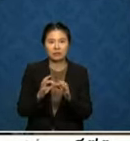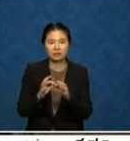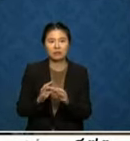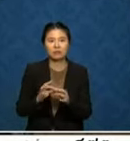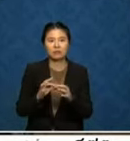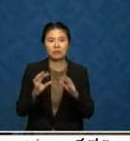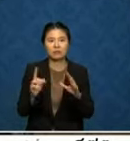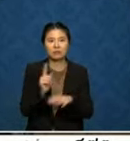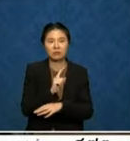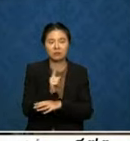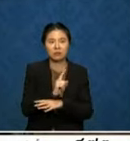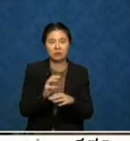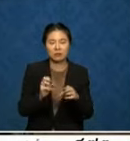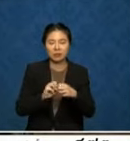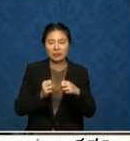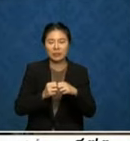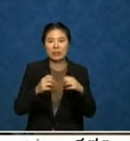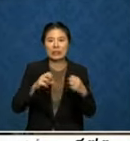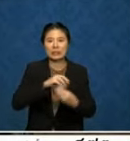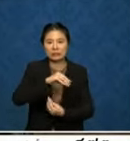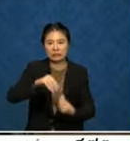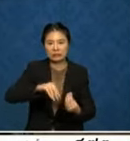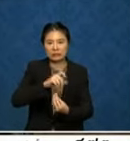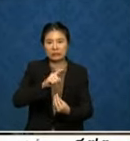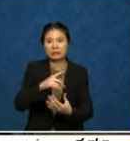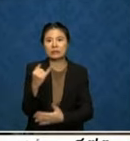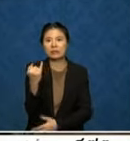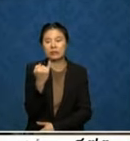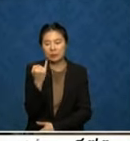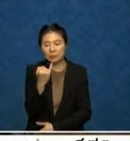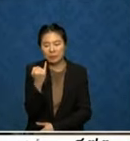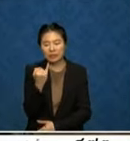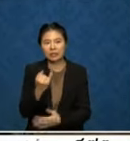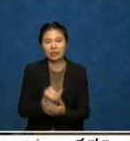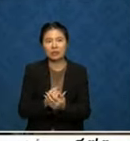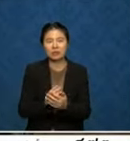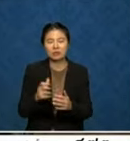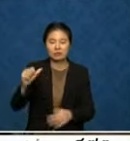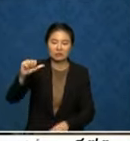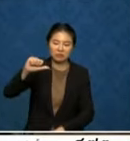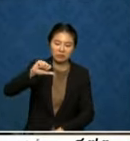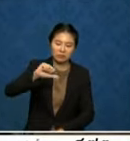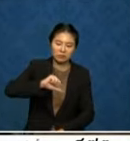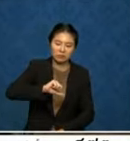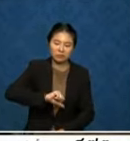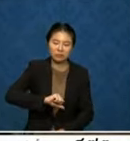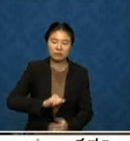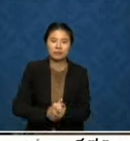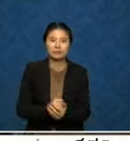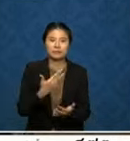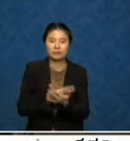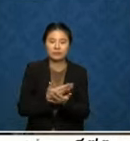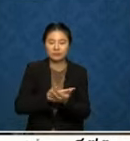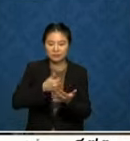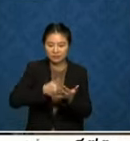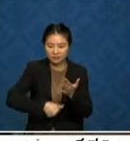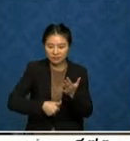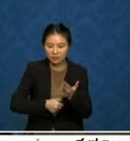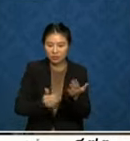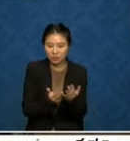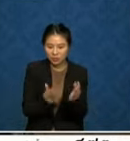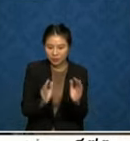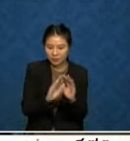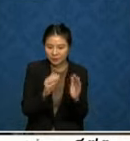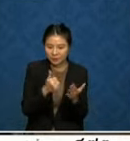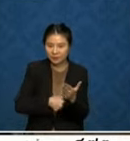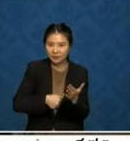ก็คือวิกฤตเรื่องของเศรษฐกิจซบเซาค่ะเมื่อภาวะเศรษฐกิจซบเซาและหนี้สินครัวเรือนพุ่งความ